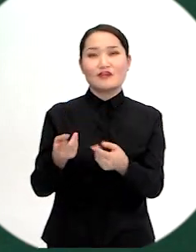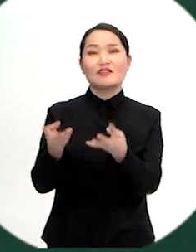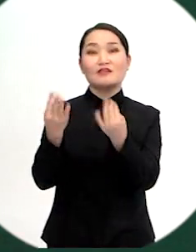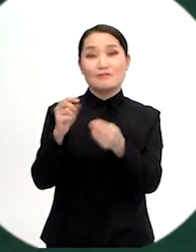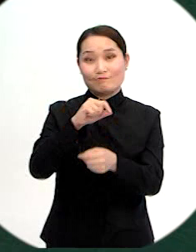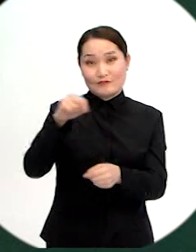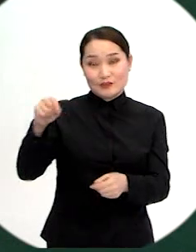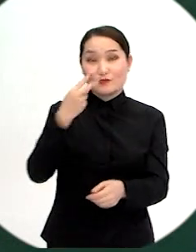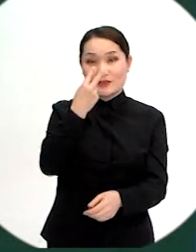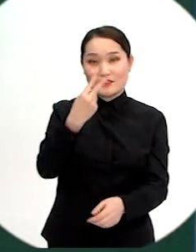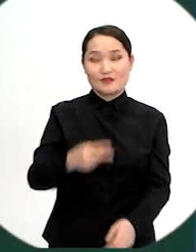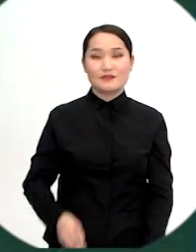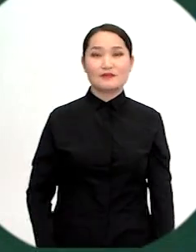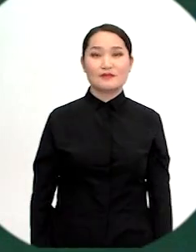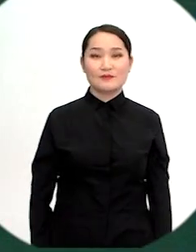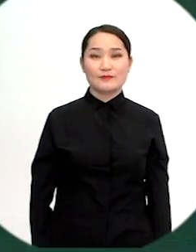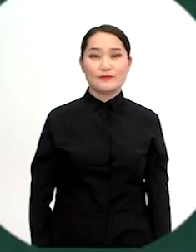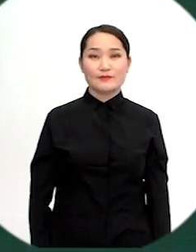нийлбэрээр задлж үтсэн.